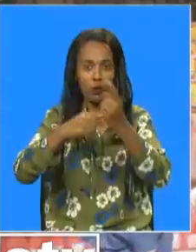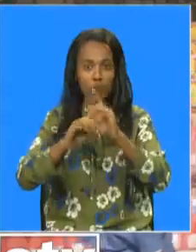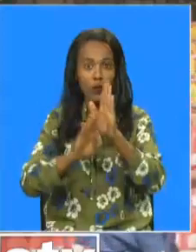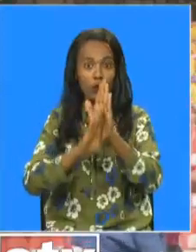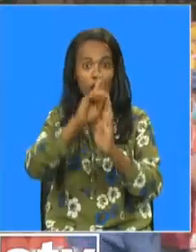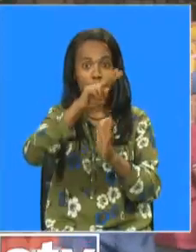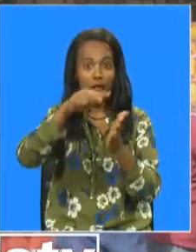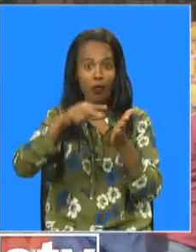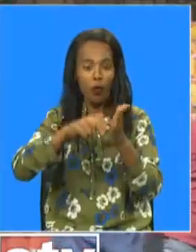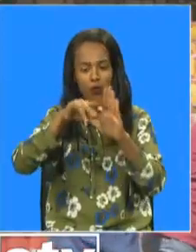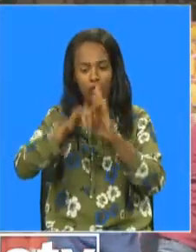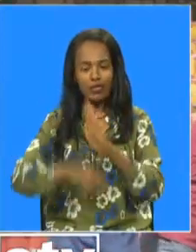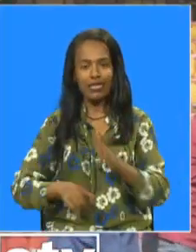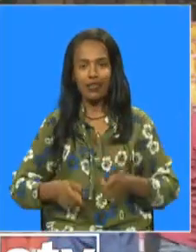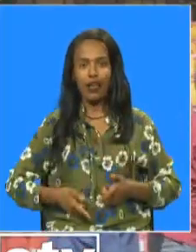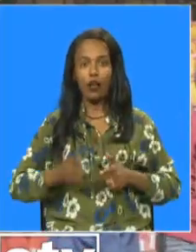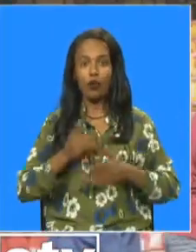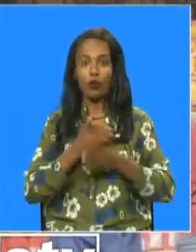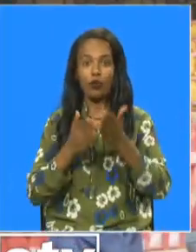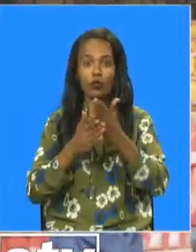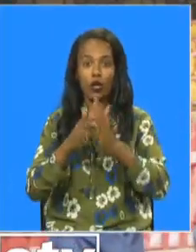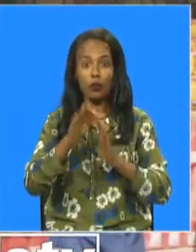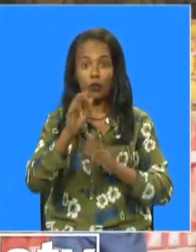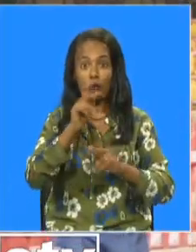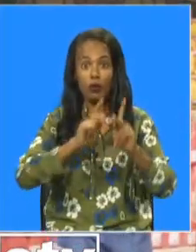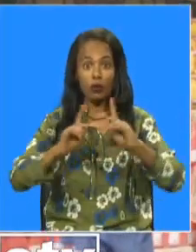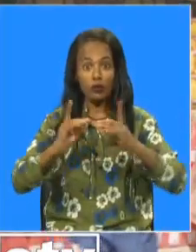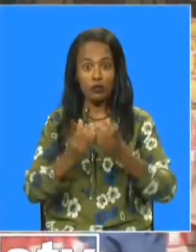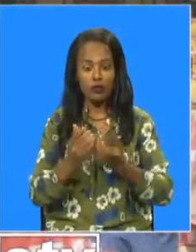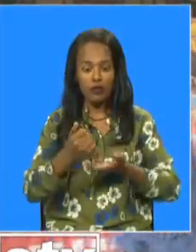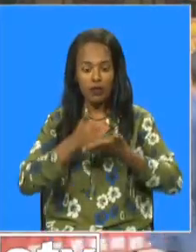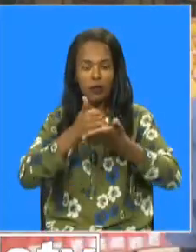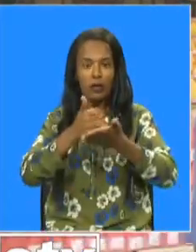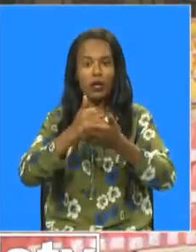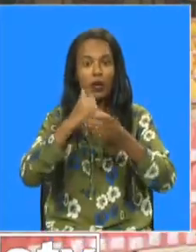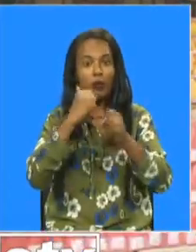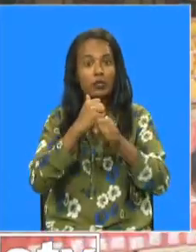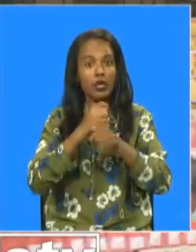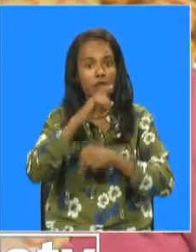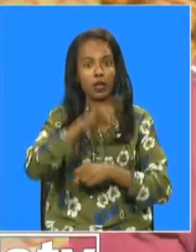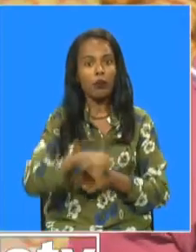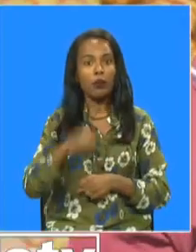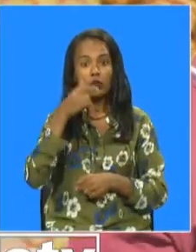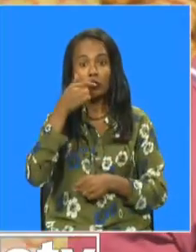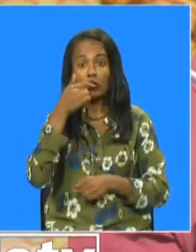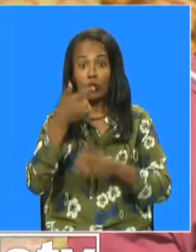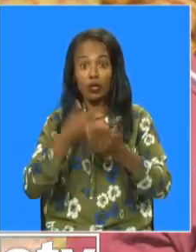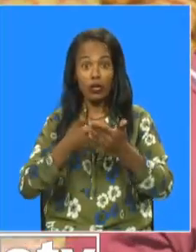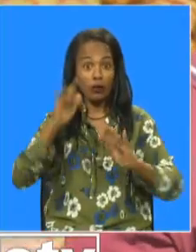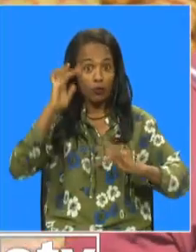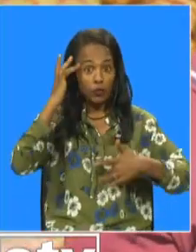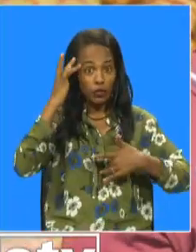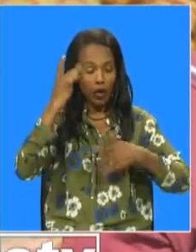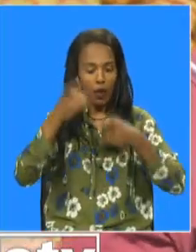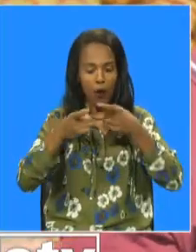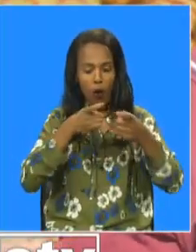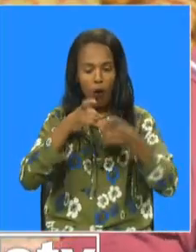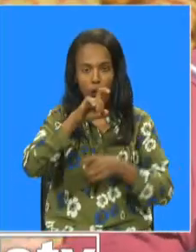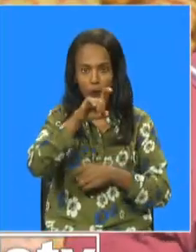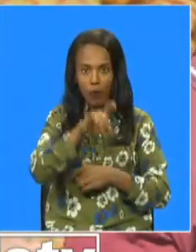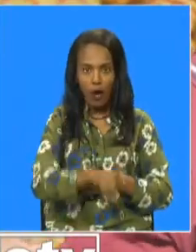የልማት ተቋማት በዝቅተኛ የኑሮ ደረጃ ለሚገኙ የህብረተሰብ ክፍሎች ለመደገፍ መስራት ያለባቸው ተብሏል። ይህንን በሽታ መቋቋም